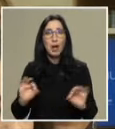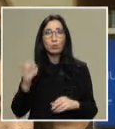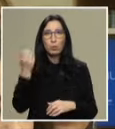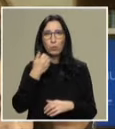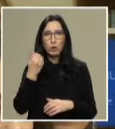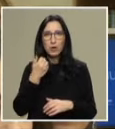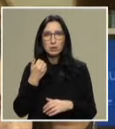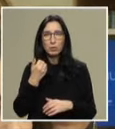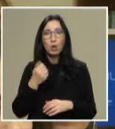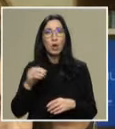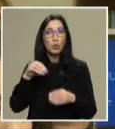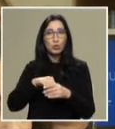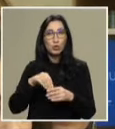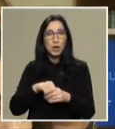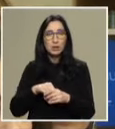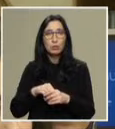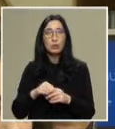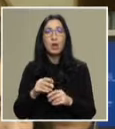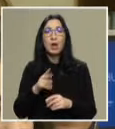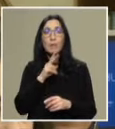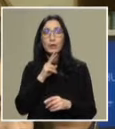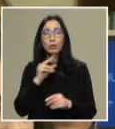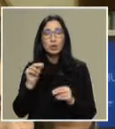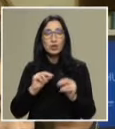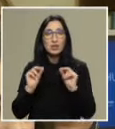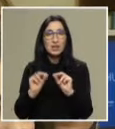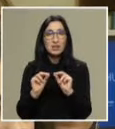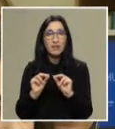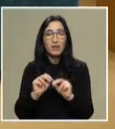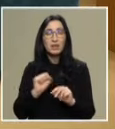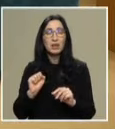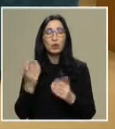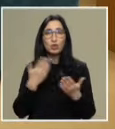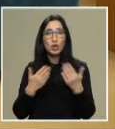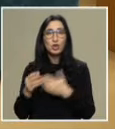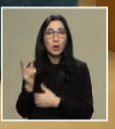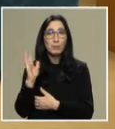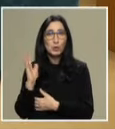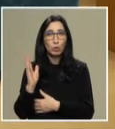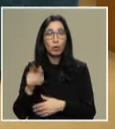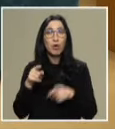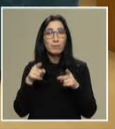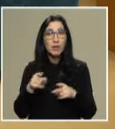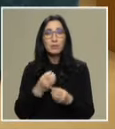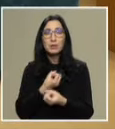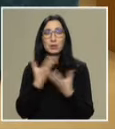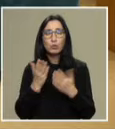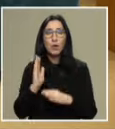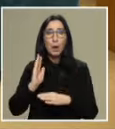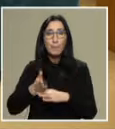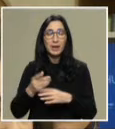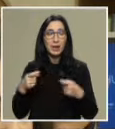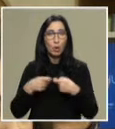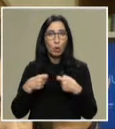полезно е участието на педагогическия съветник или училищния психолог там, защото там всъщност се случва прекия